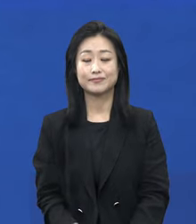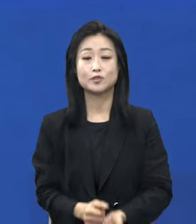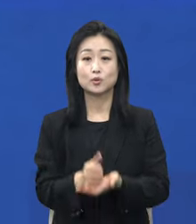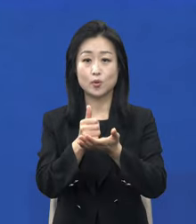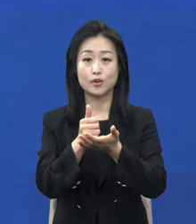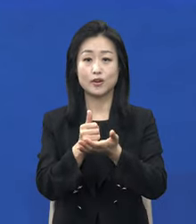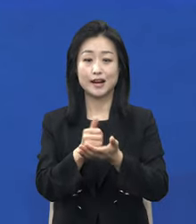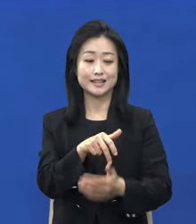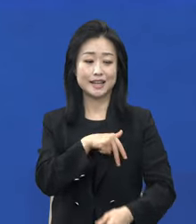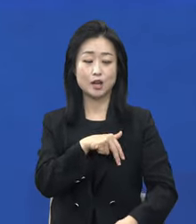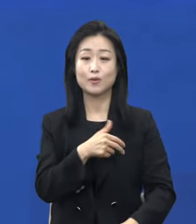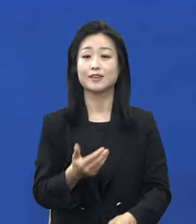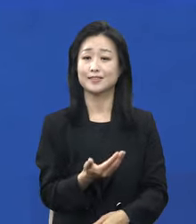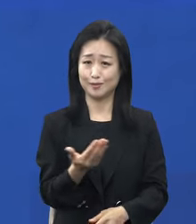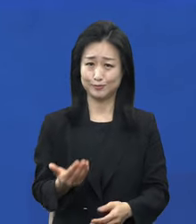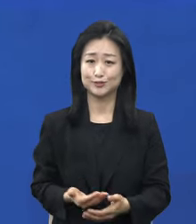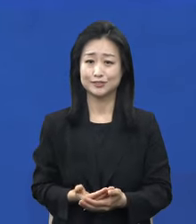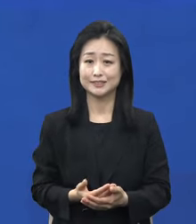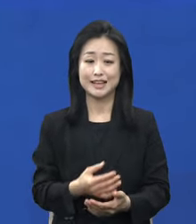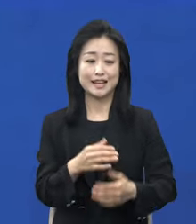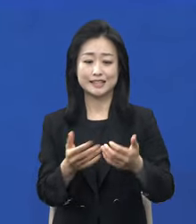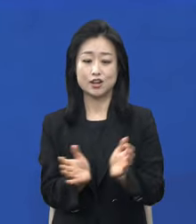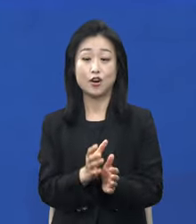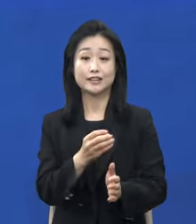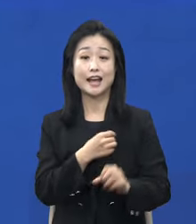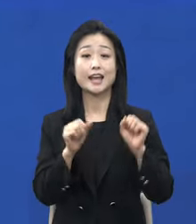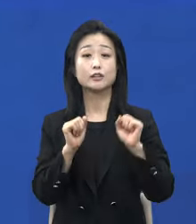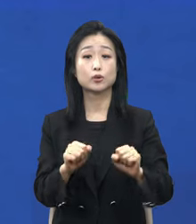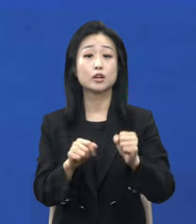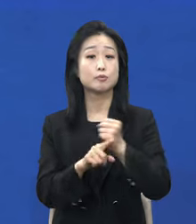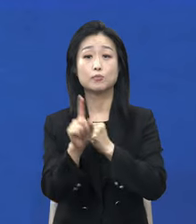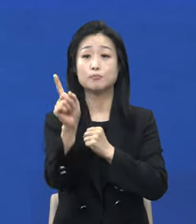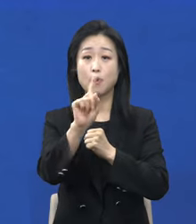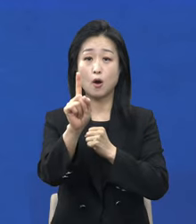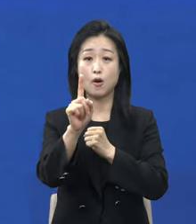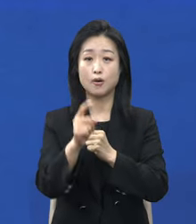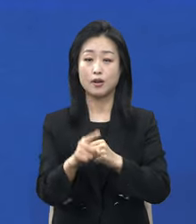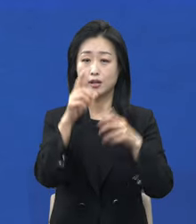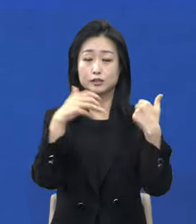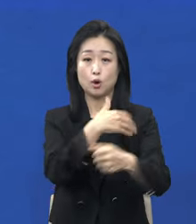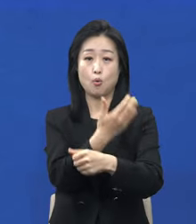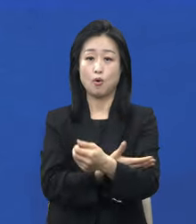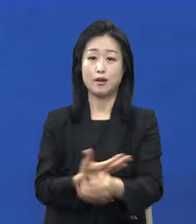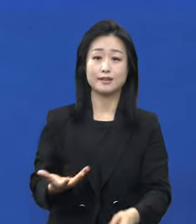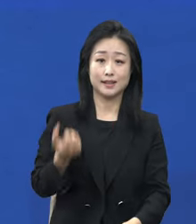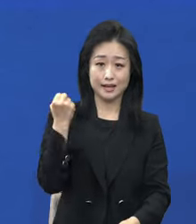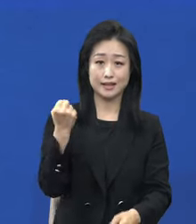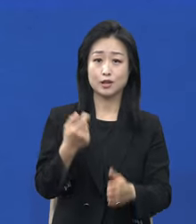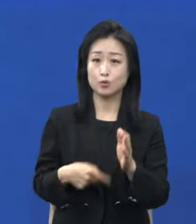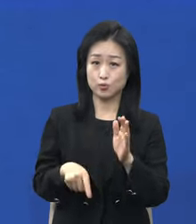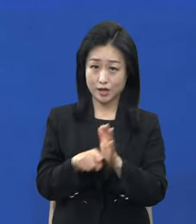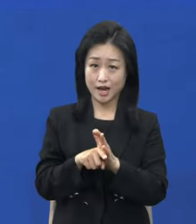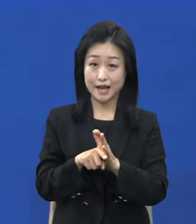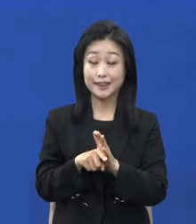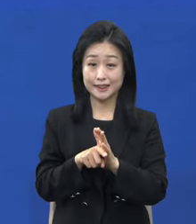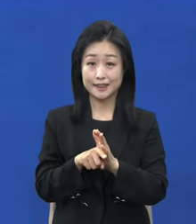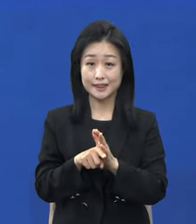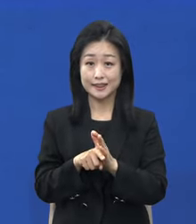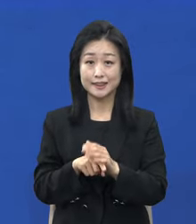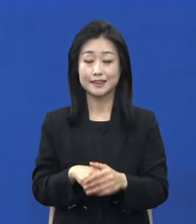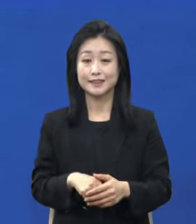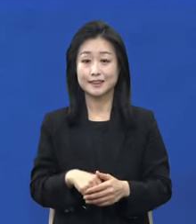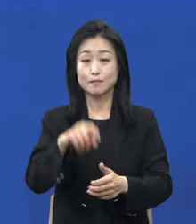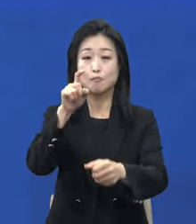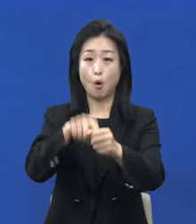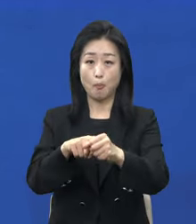존경하는 대의원 동지 여러분, 정당의 존립 기반은 정권 창출을 위한 수권 정당을